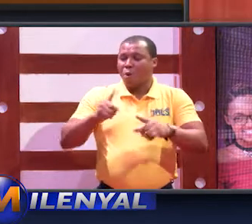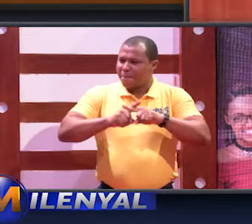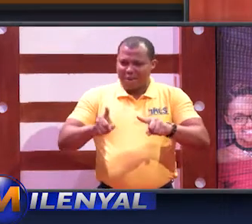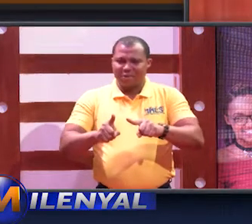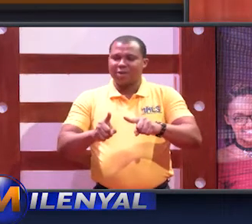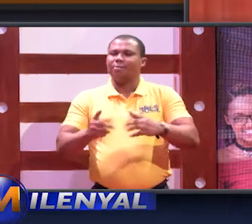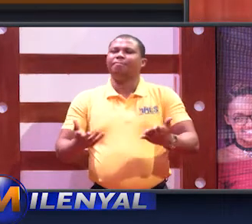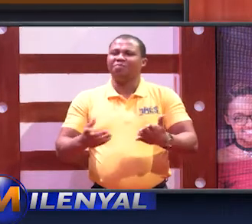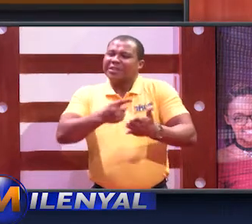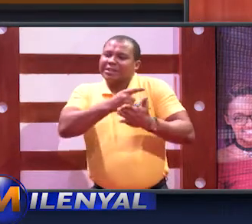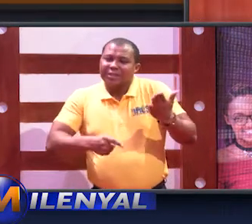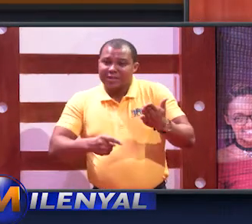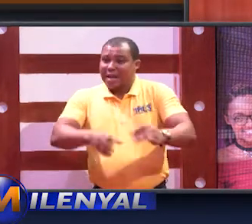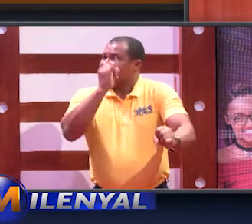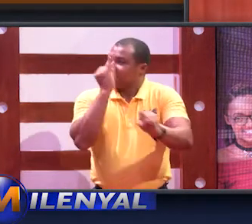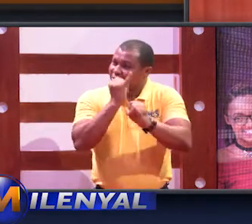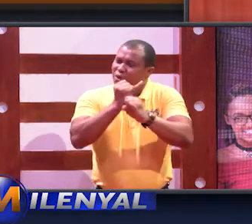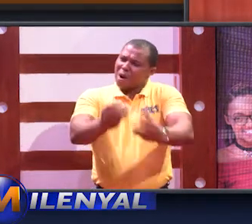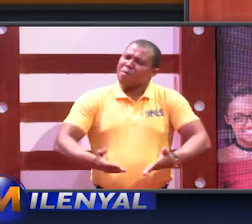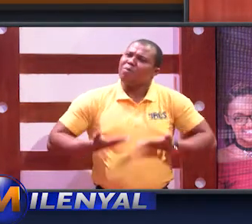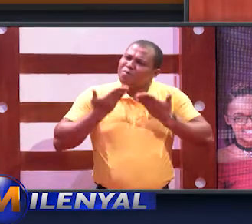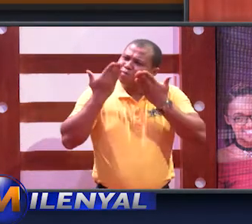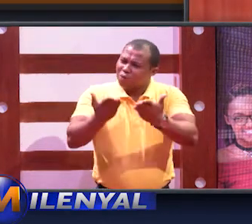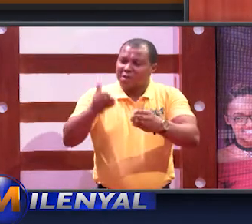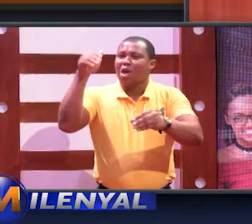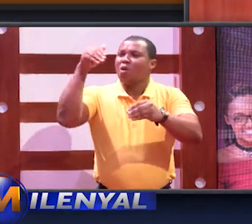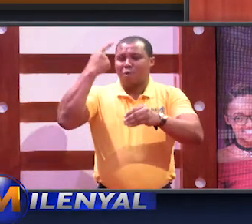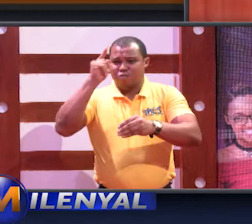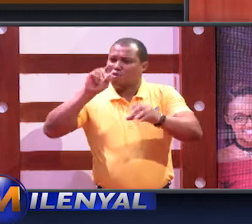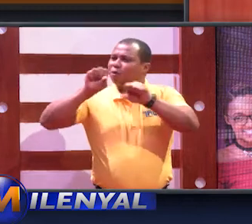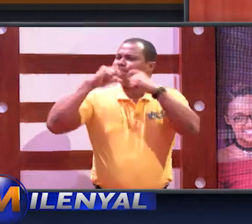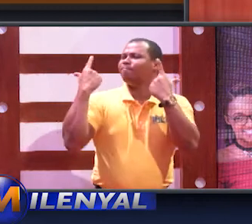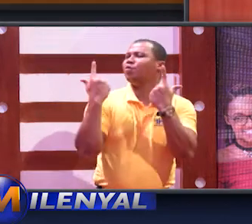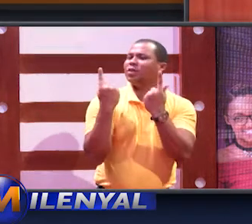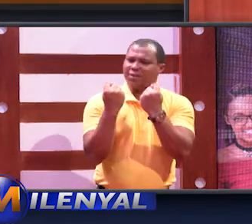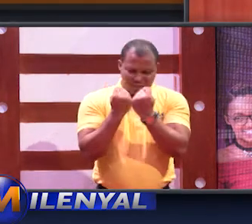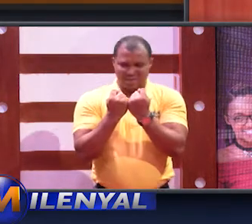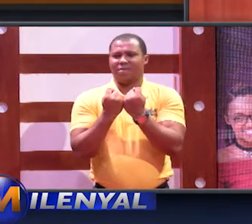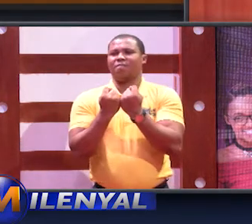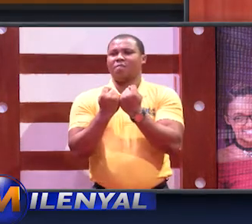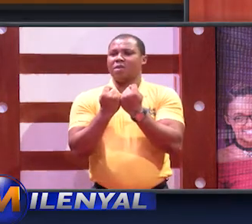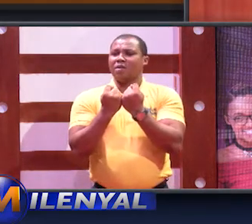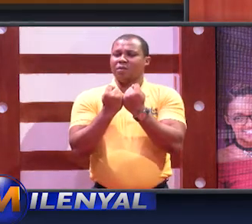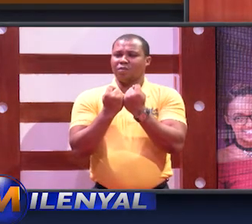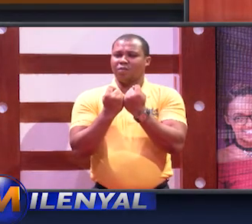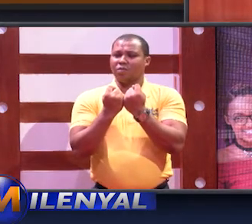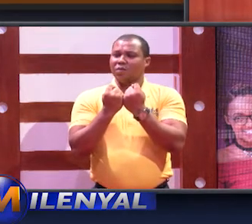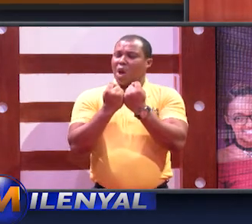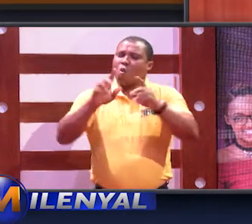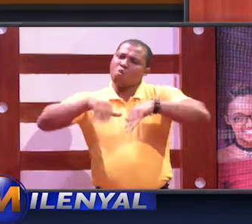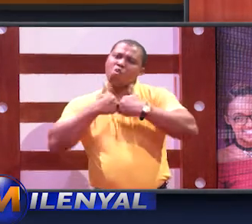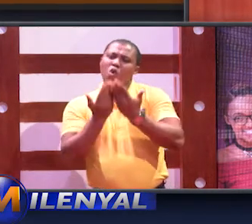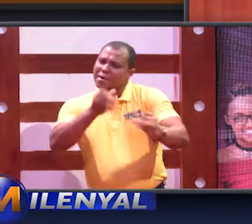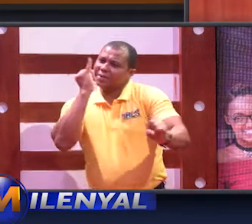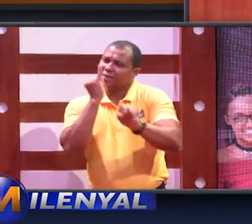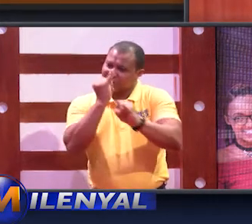termes de contribution que nous-mêmes nous portons? Donc, c'est vraiment si que nous arrivons, si que nous arrivons,